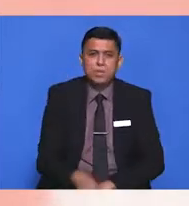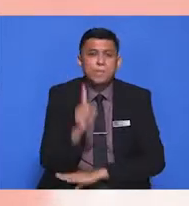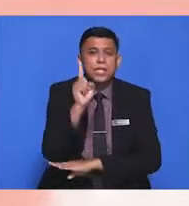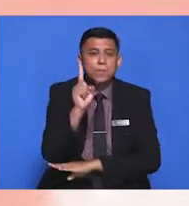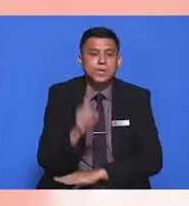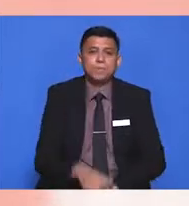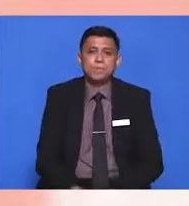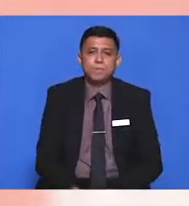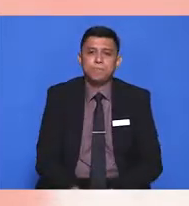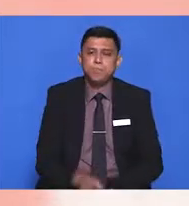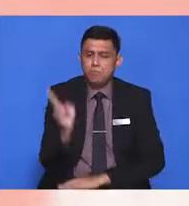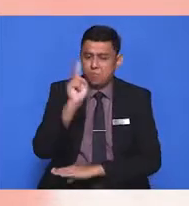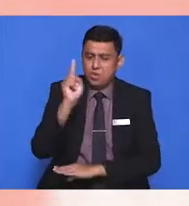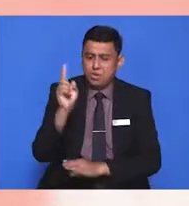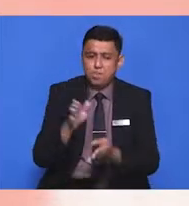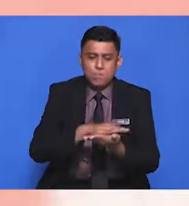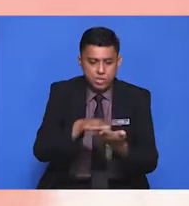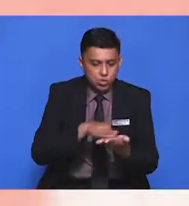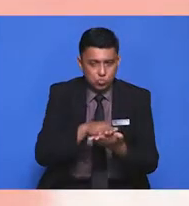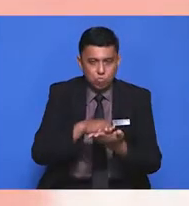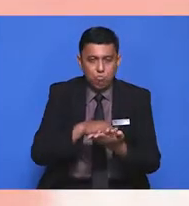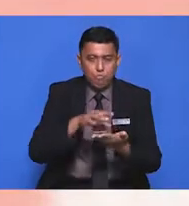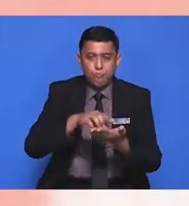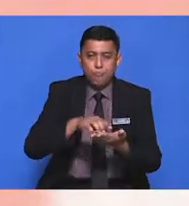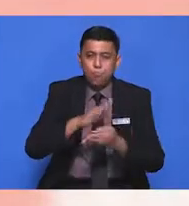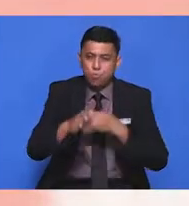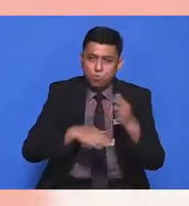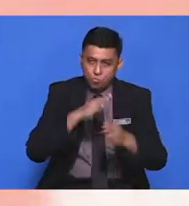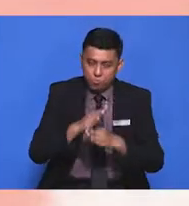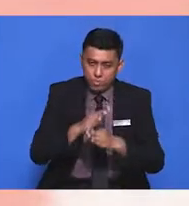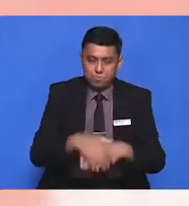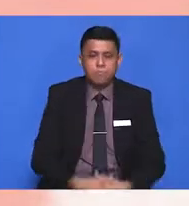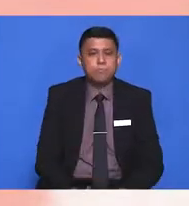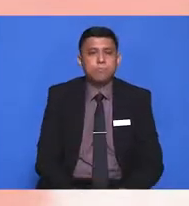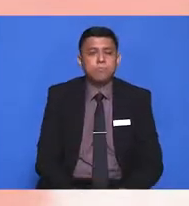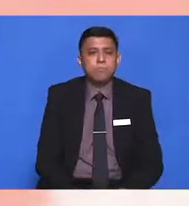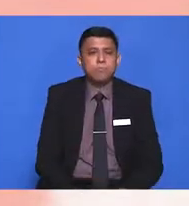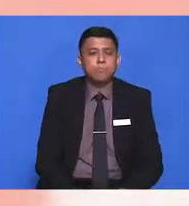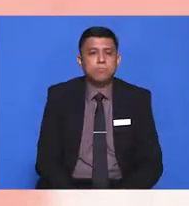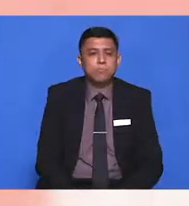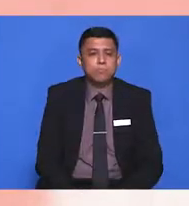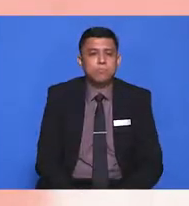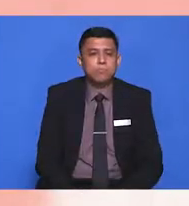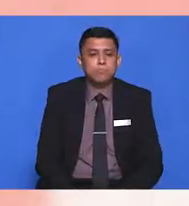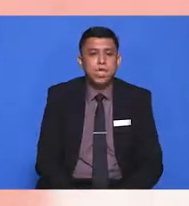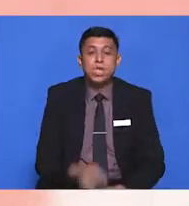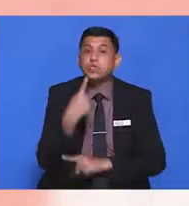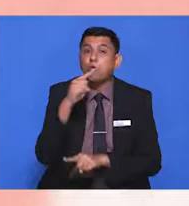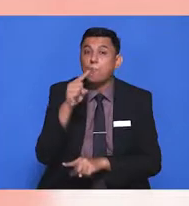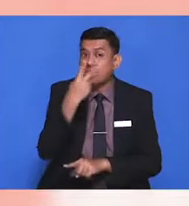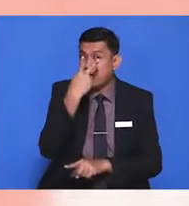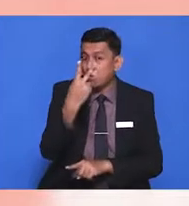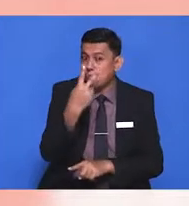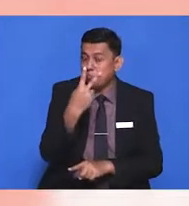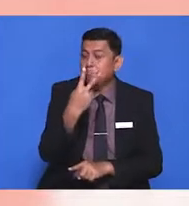gambar berikut, manakah bentuk muka bumi yang terdapat di Asia Tenggara? Baiklah, mari kita semak jawapan bagi